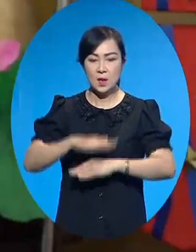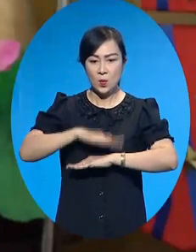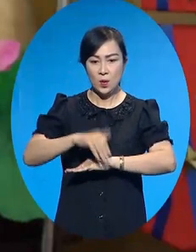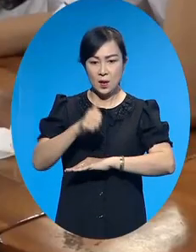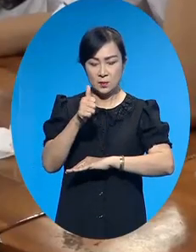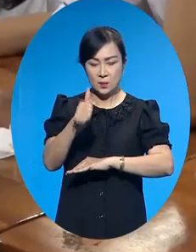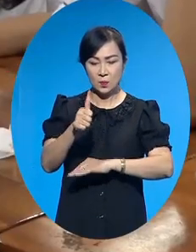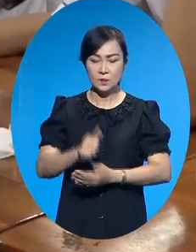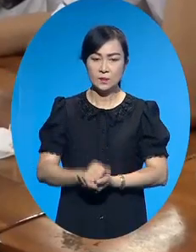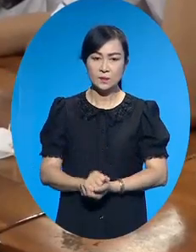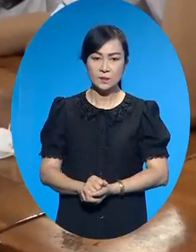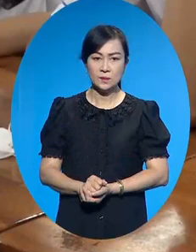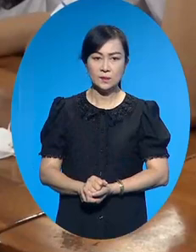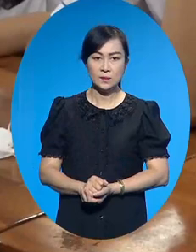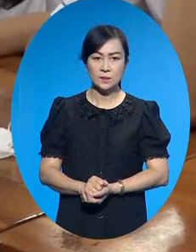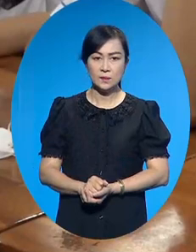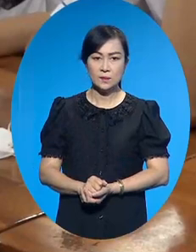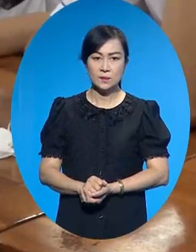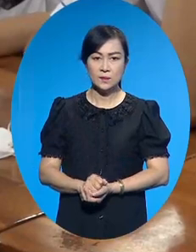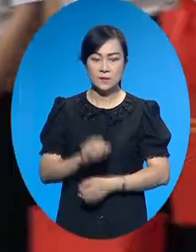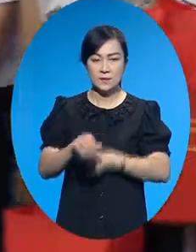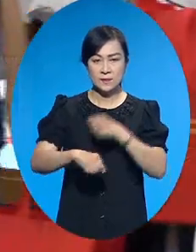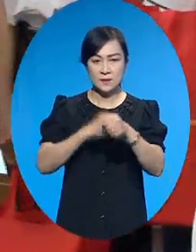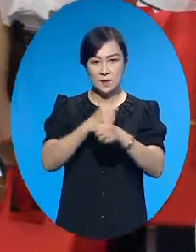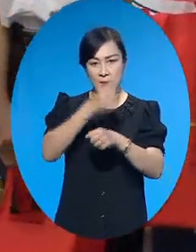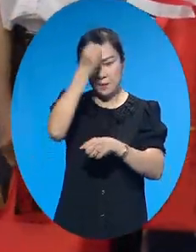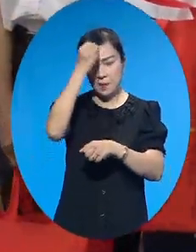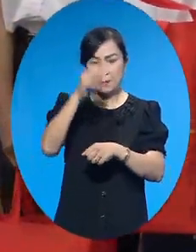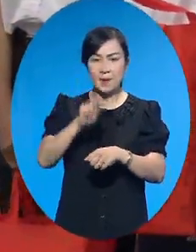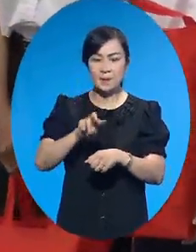năm học sau. Năm học